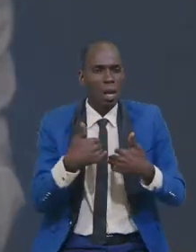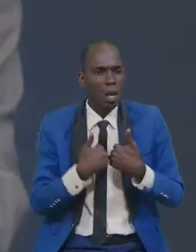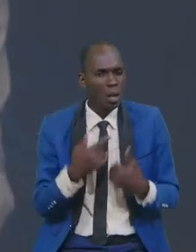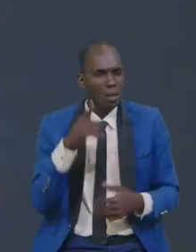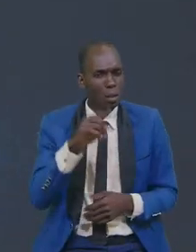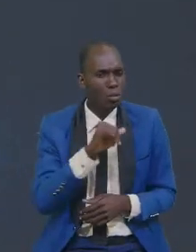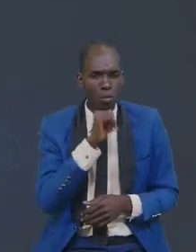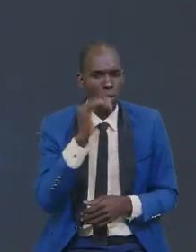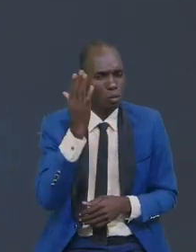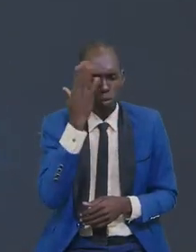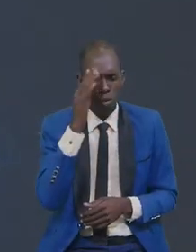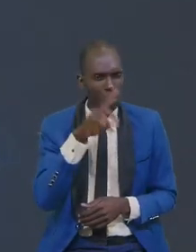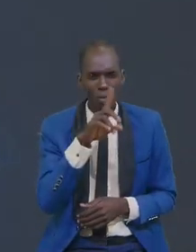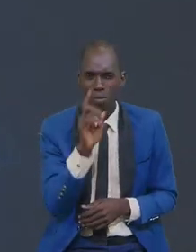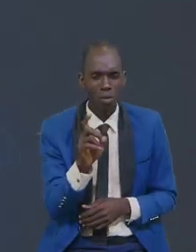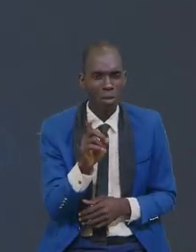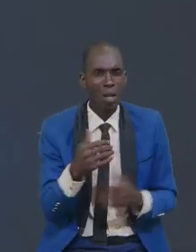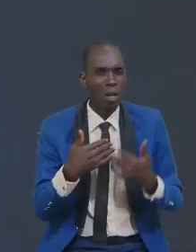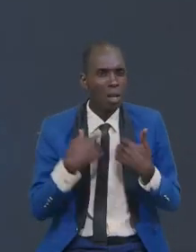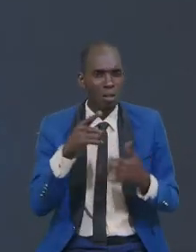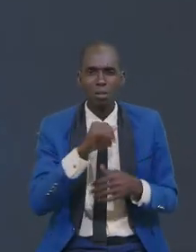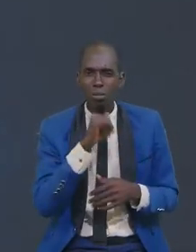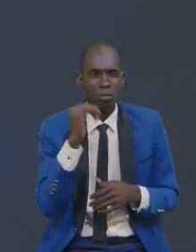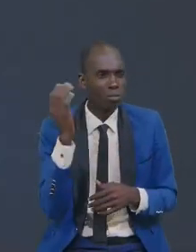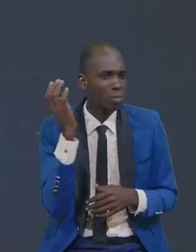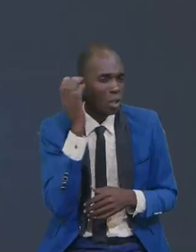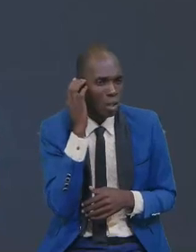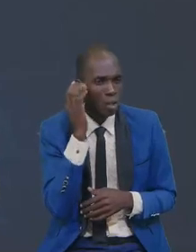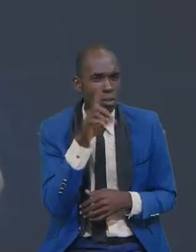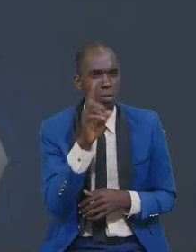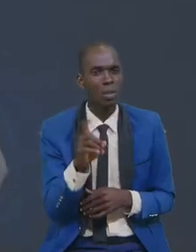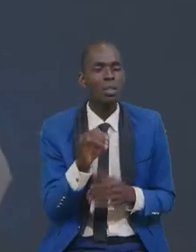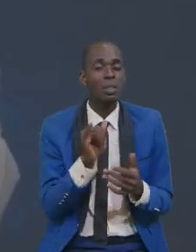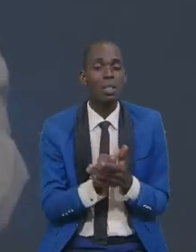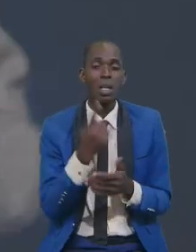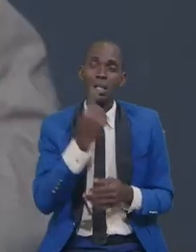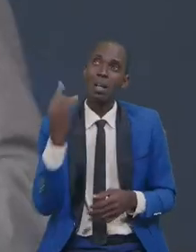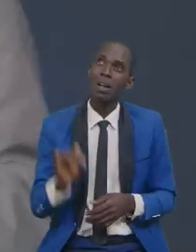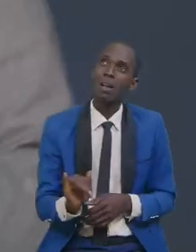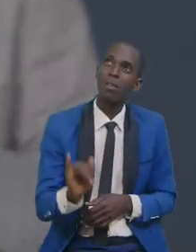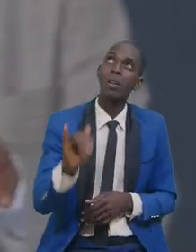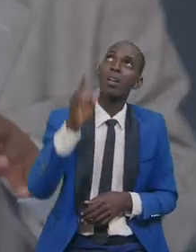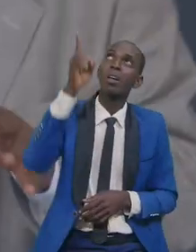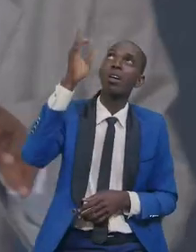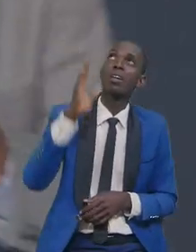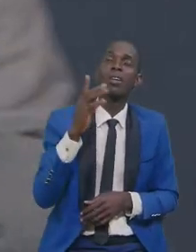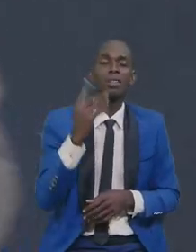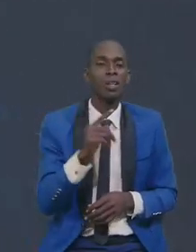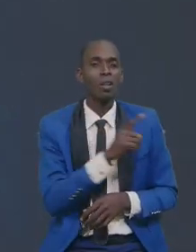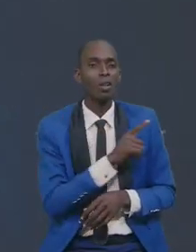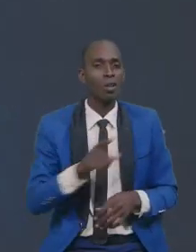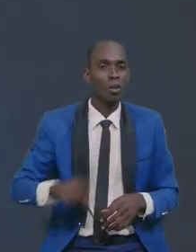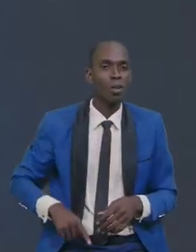Ne l'as-tu pas? Ne le sais-tu pas? Ne l'as-tu pas appris? Que le Dieu